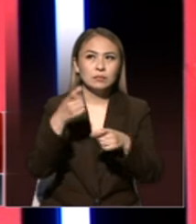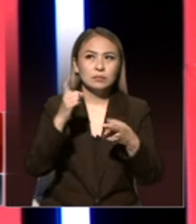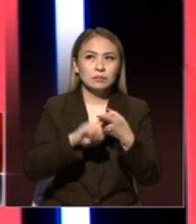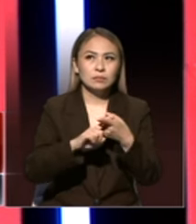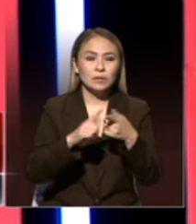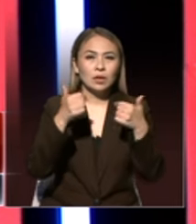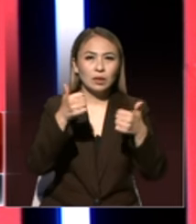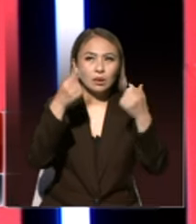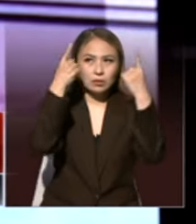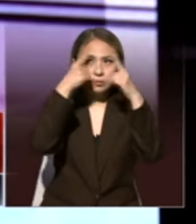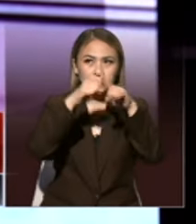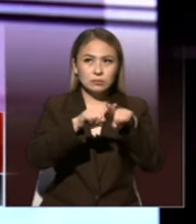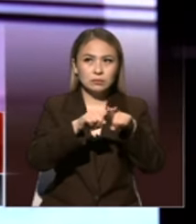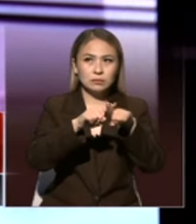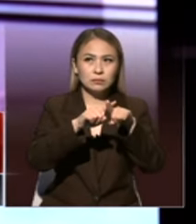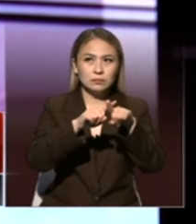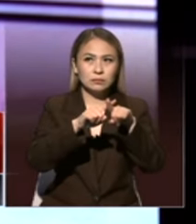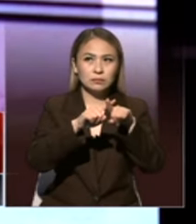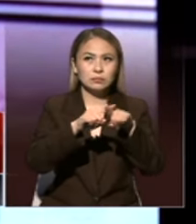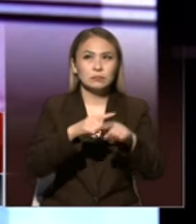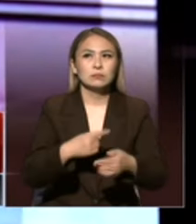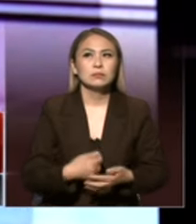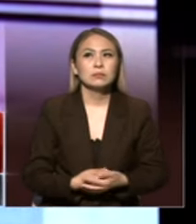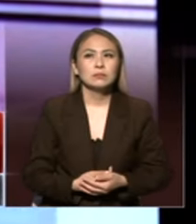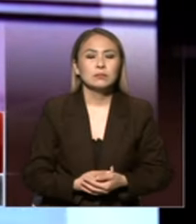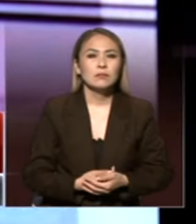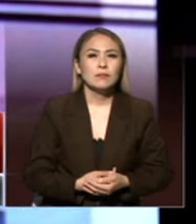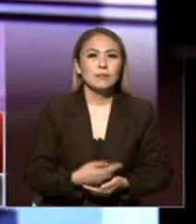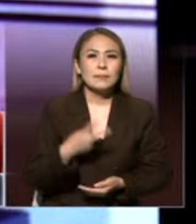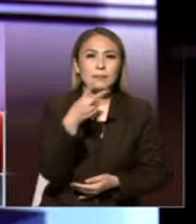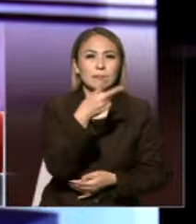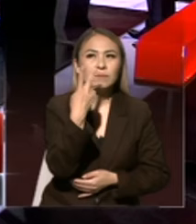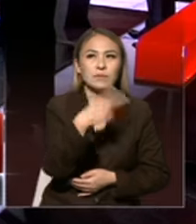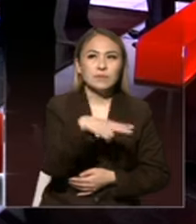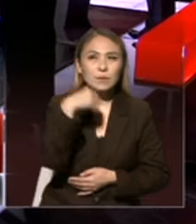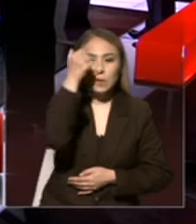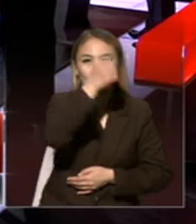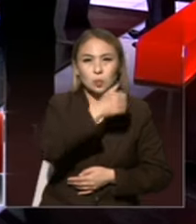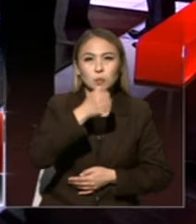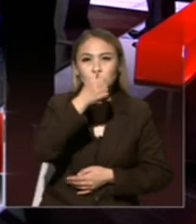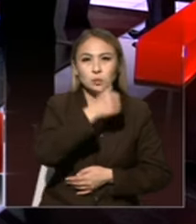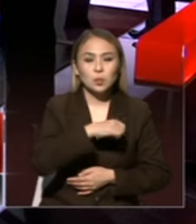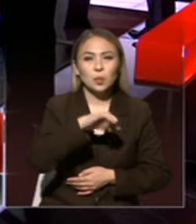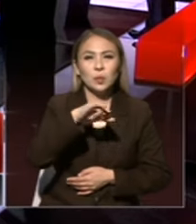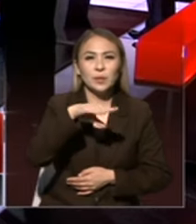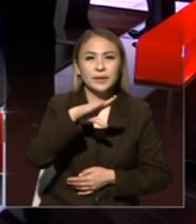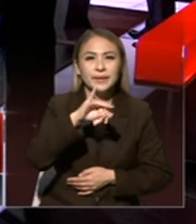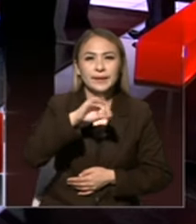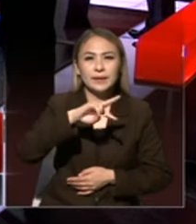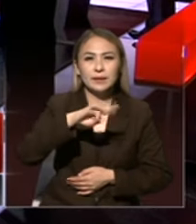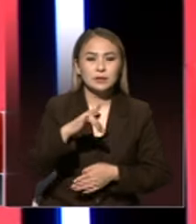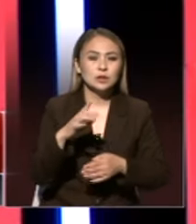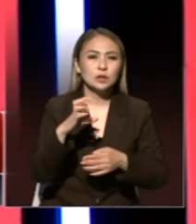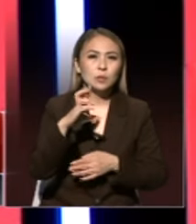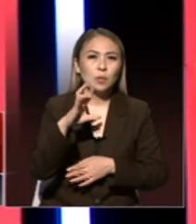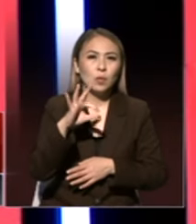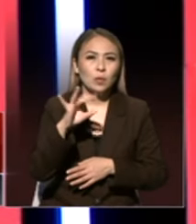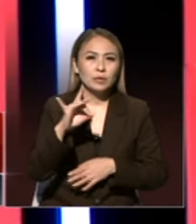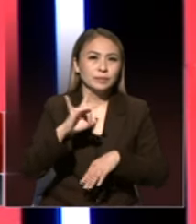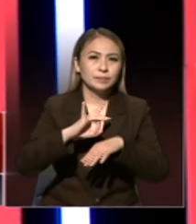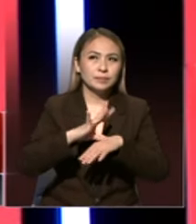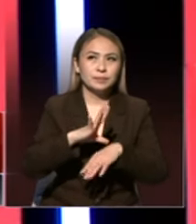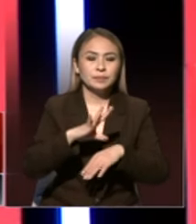жақсы болса жақсы шығар, иә. Енді мына жерде 2020 жылы бізге утиль алым енгізілгеннен кейін нарықтағы бірнеше ірі